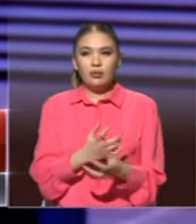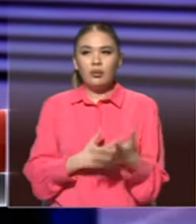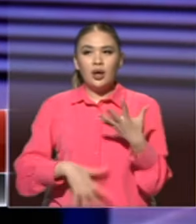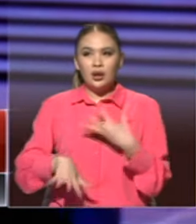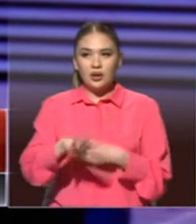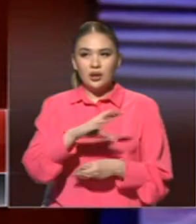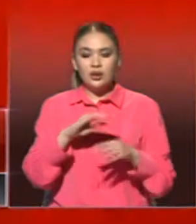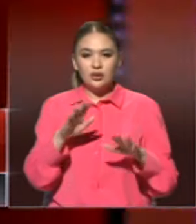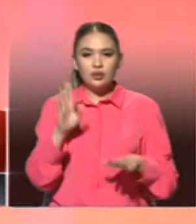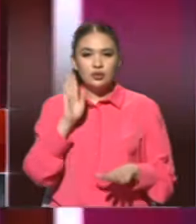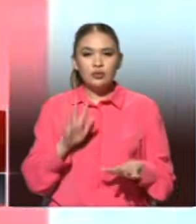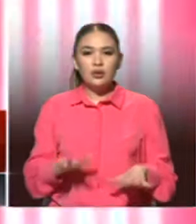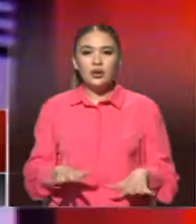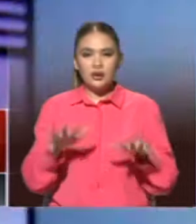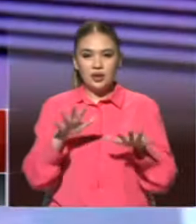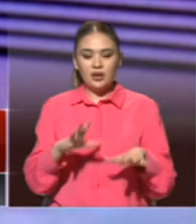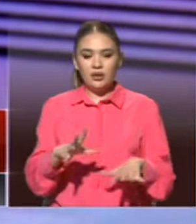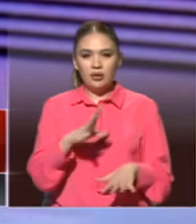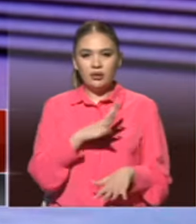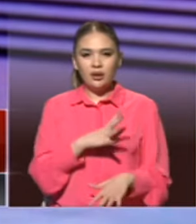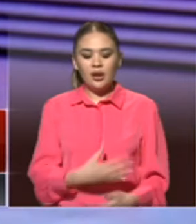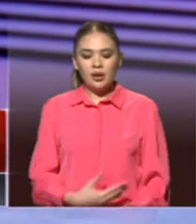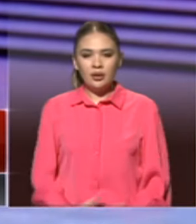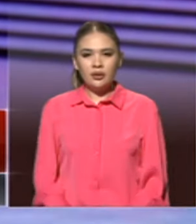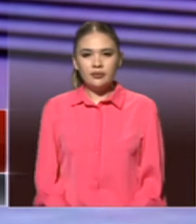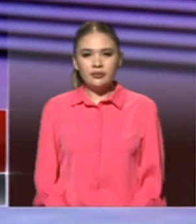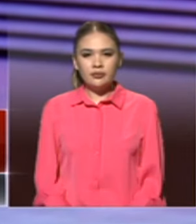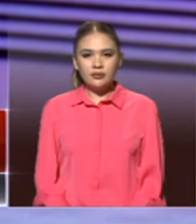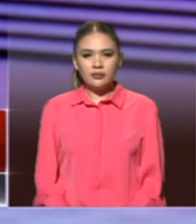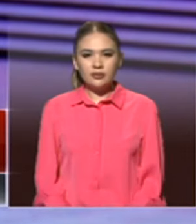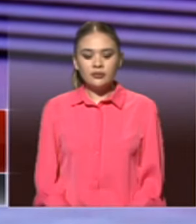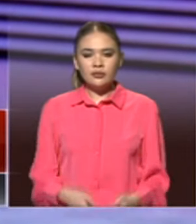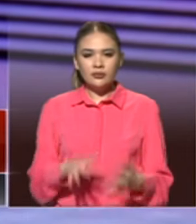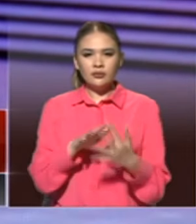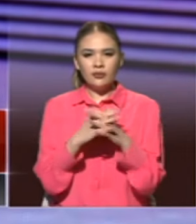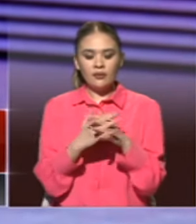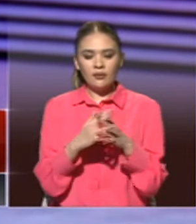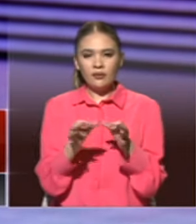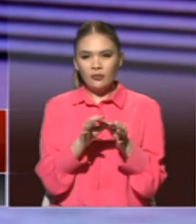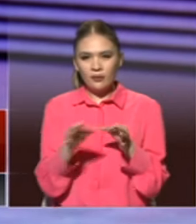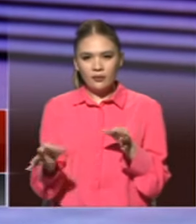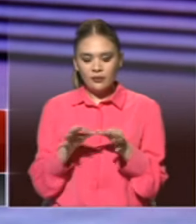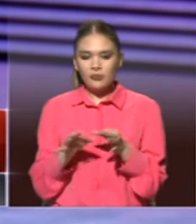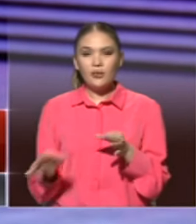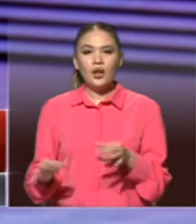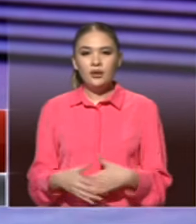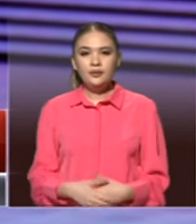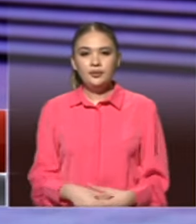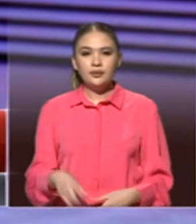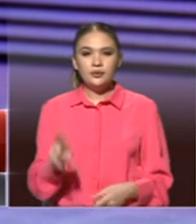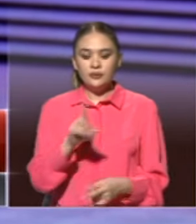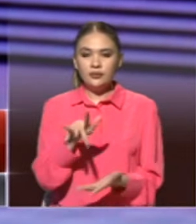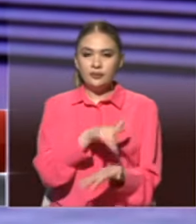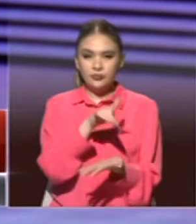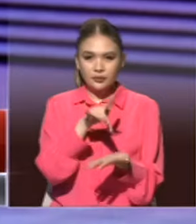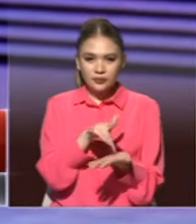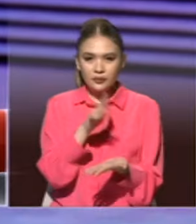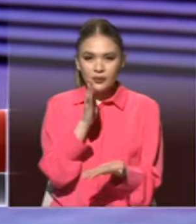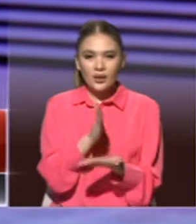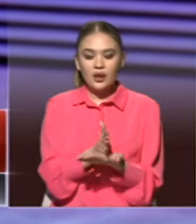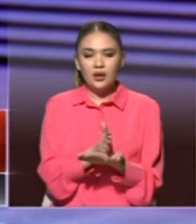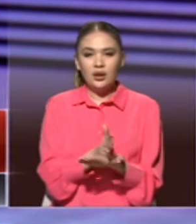өңірдегі су тасқыны болған ауыл кенттерде. Кейбір қалада біздің